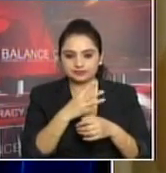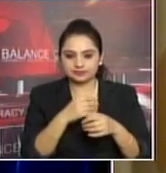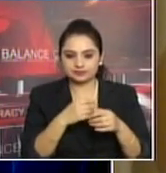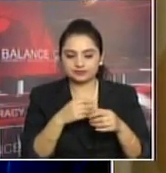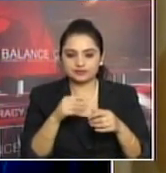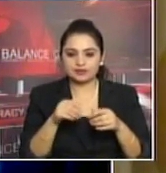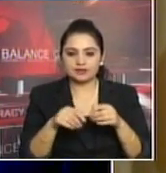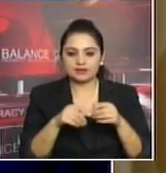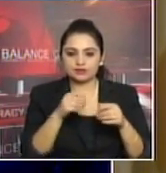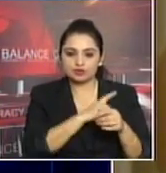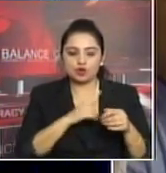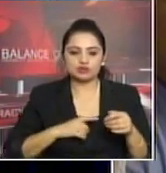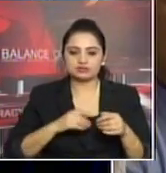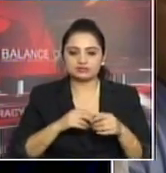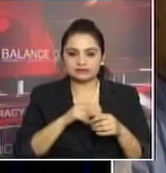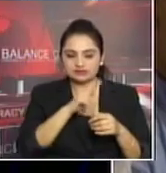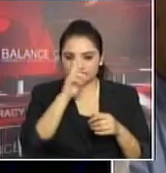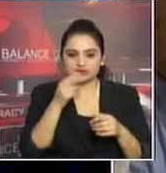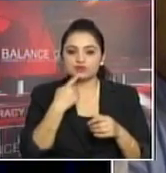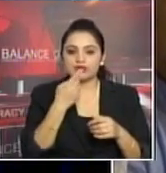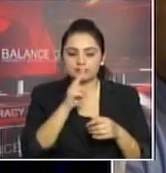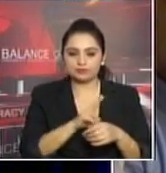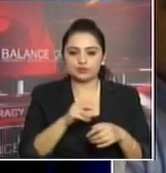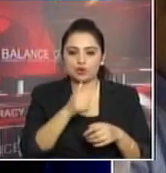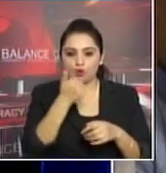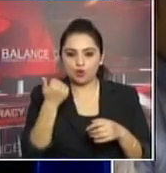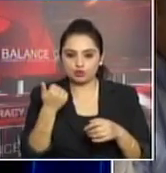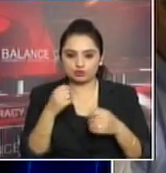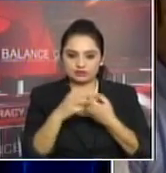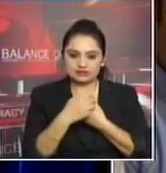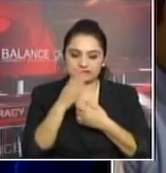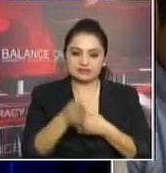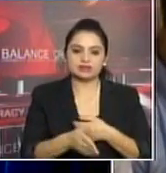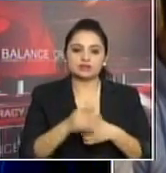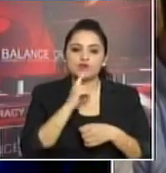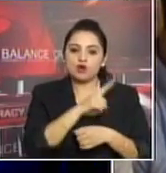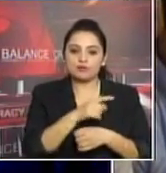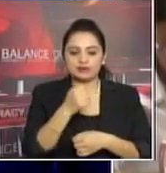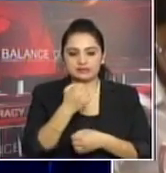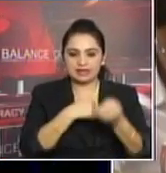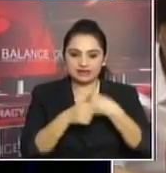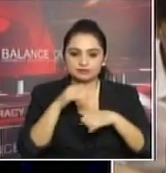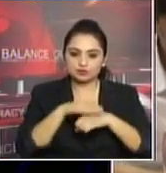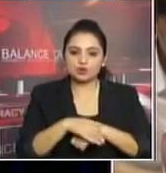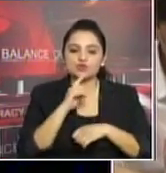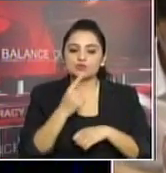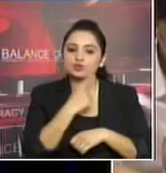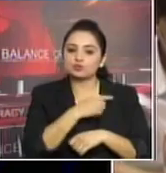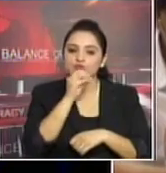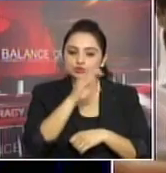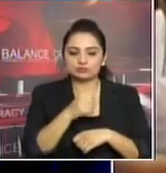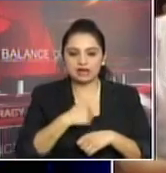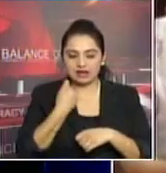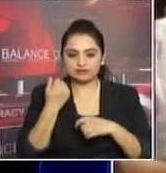डाक्टर इन्द्रकुमारी अधिकारीको भनाइ छ। उनले अरूको देशले गर्दा अपराधिक गतिविधि बढेको भन्दै दोष दिनुभन्दा आफ्नो